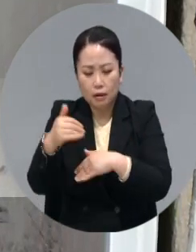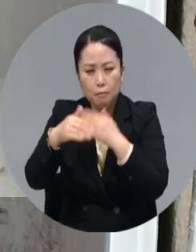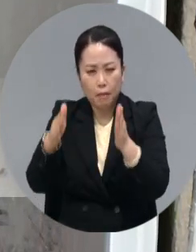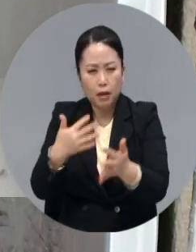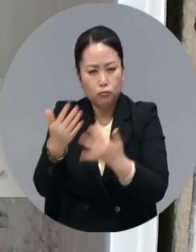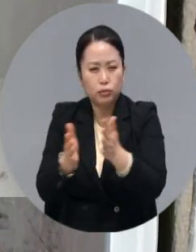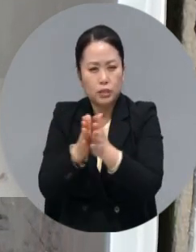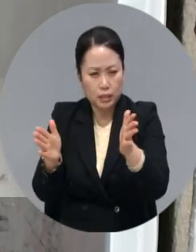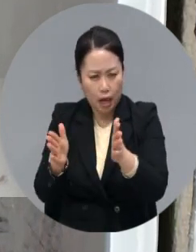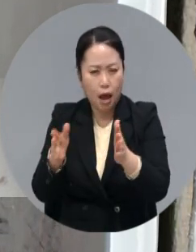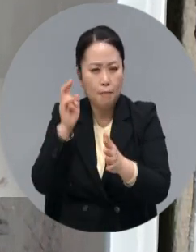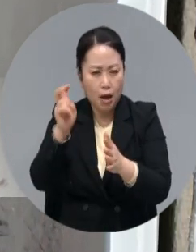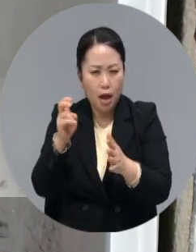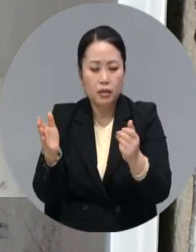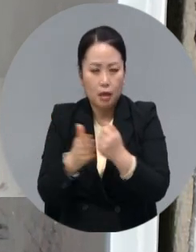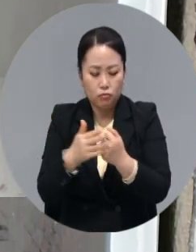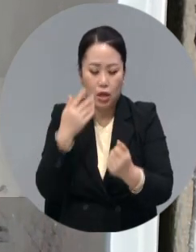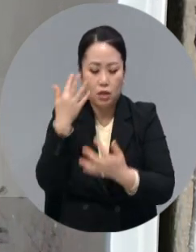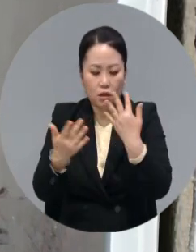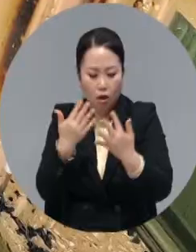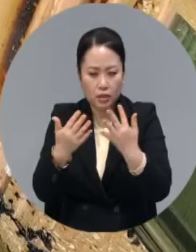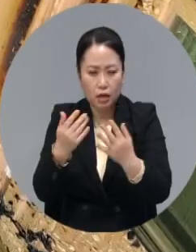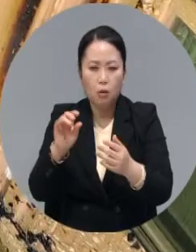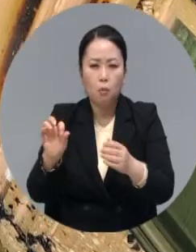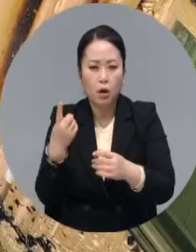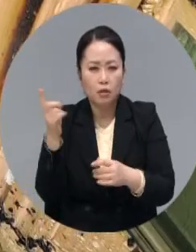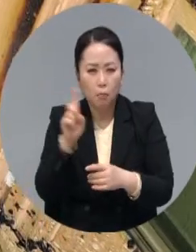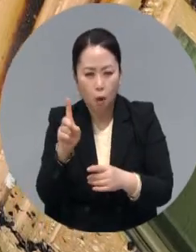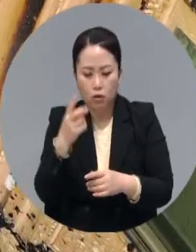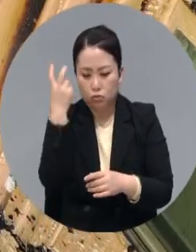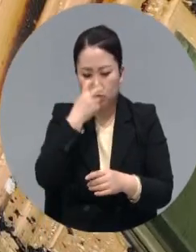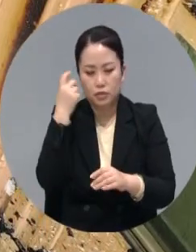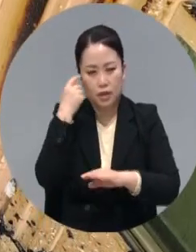통해서 정확한 화재 원인을 조사할 예정입니다